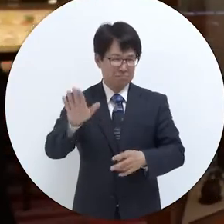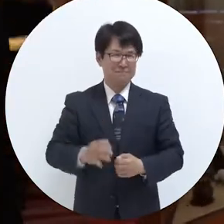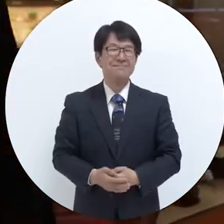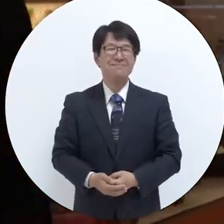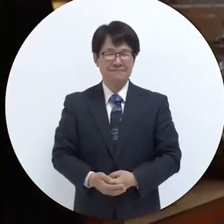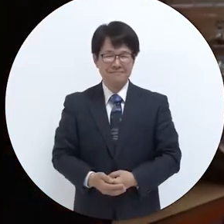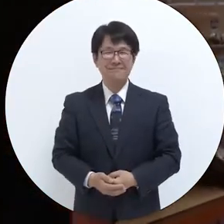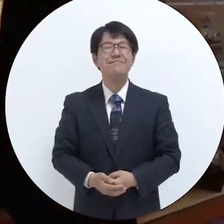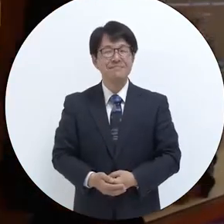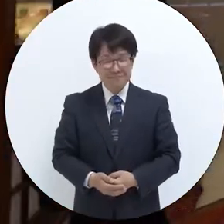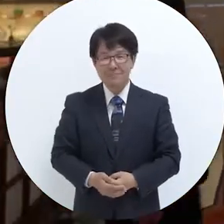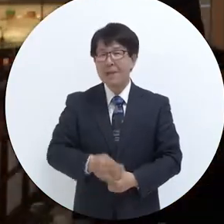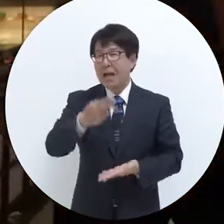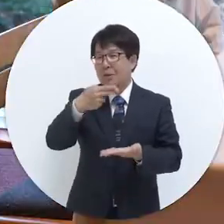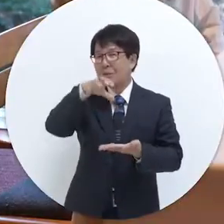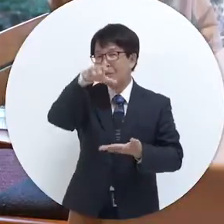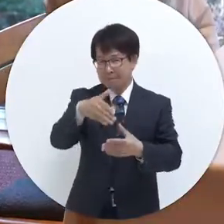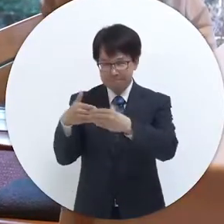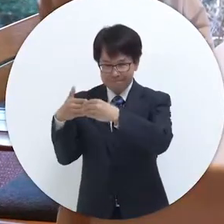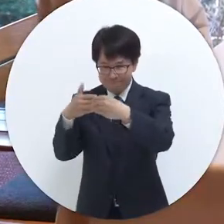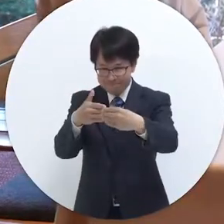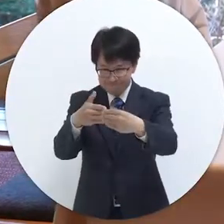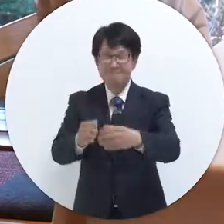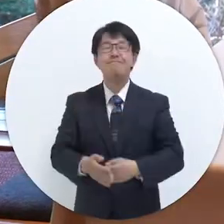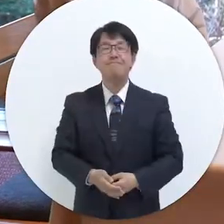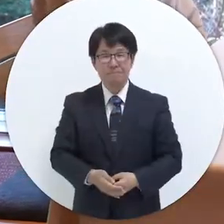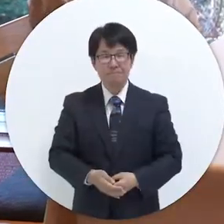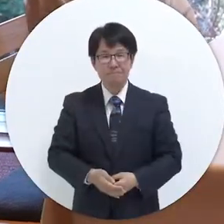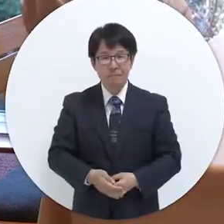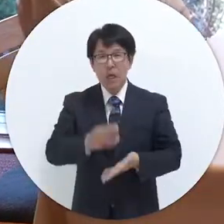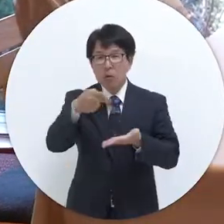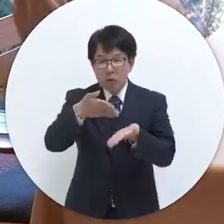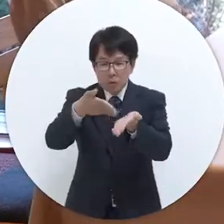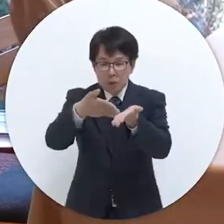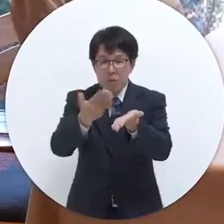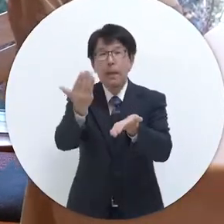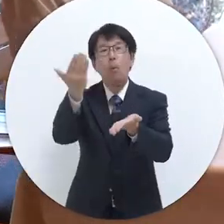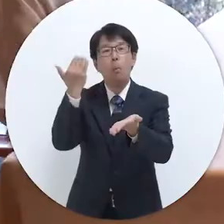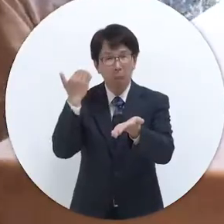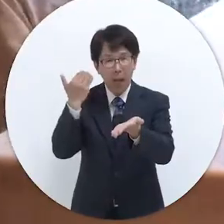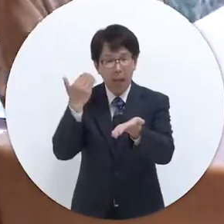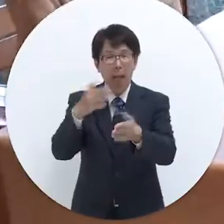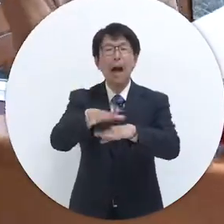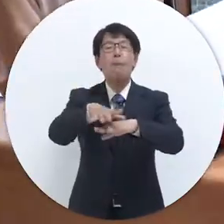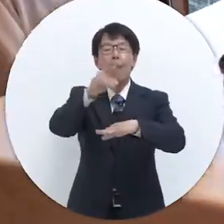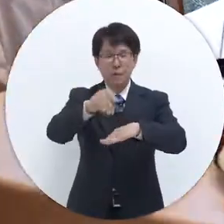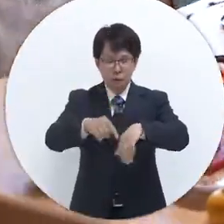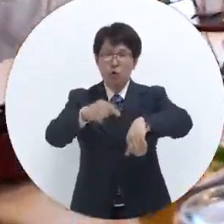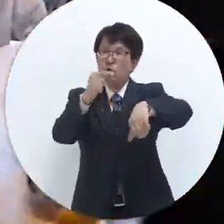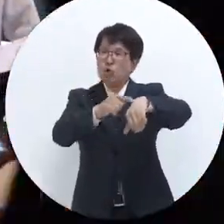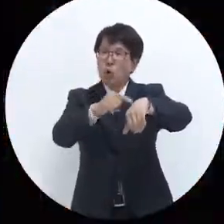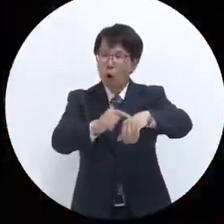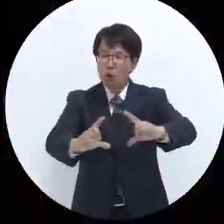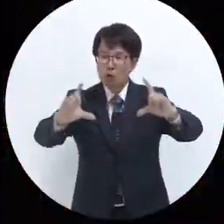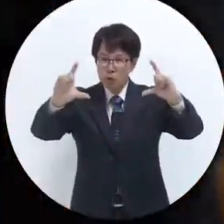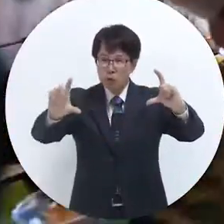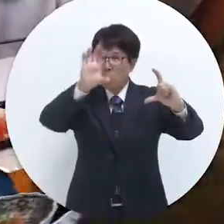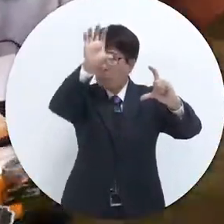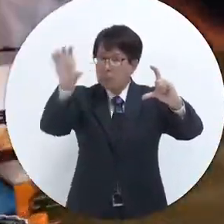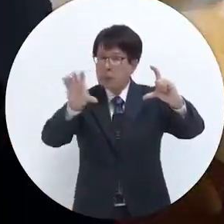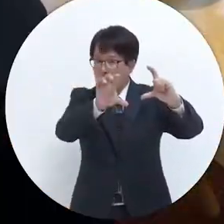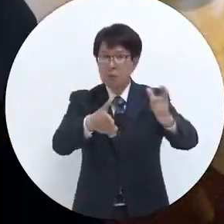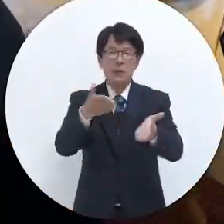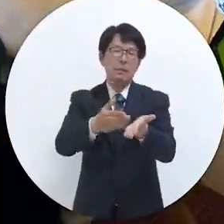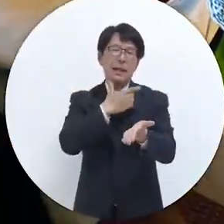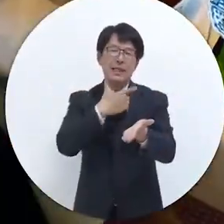ぞお食事のところご案内申し上げます。 はい、それでは、お食事のご説明の前にですね、まず、クロックポジションのご説明させていただ